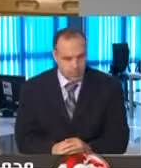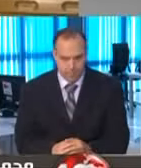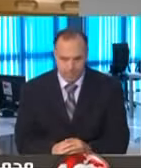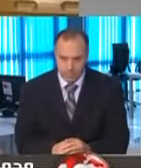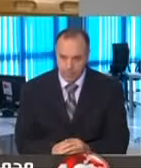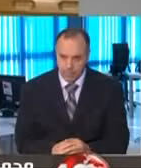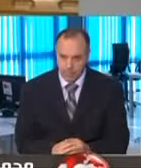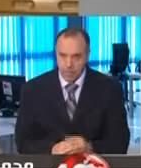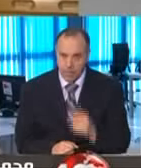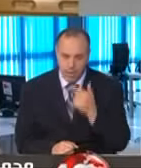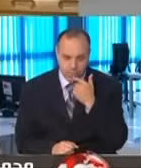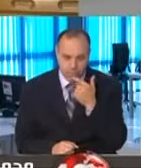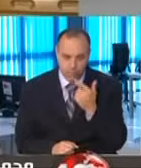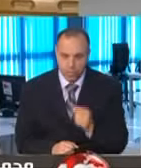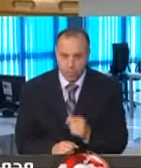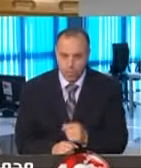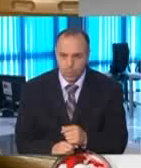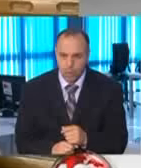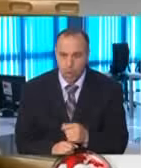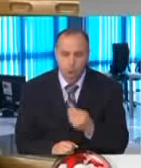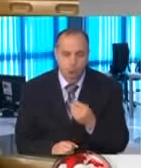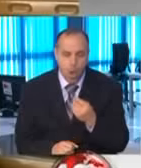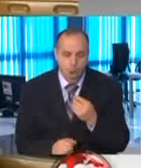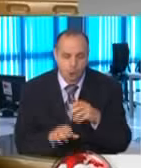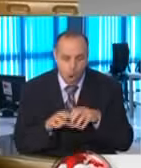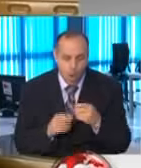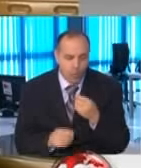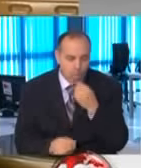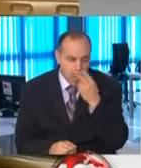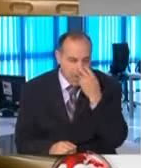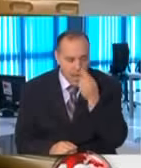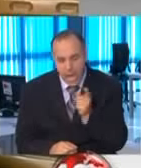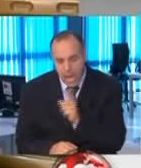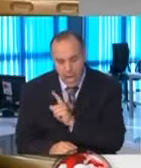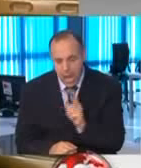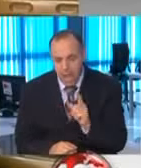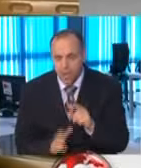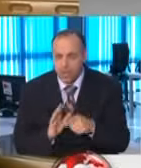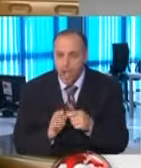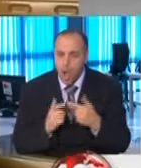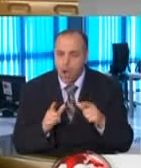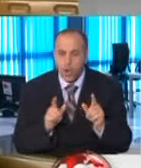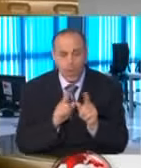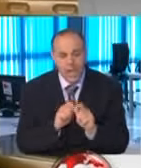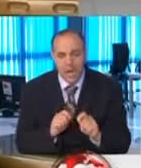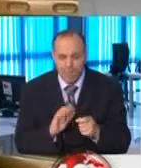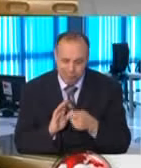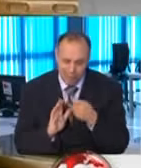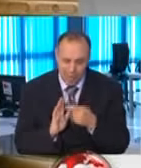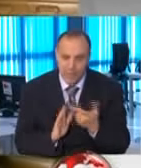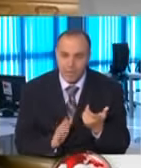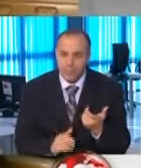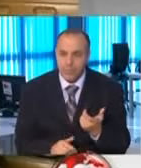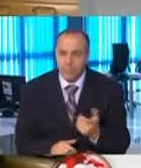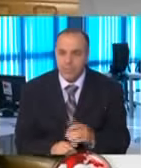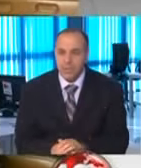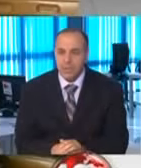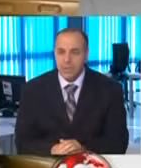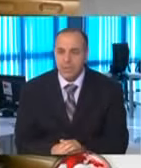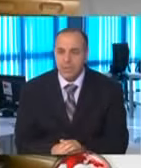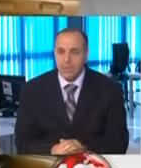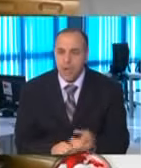يعني أذكر منها يعني خبز وماء وبن علي لا، وشعارات حرية وكرامة وطنية في